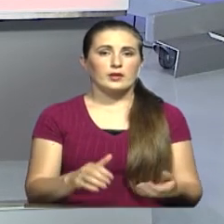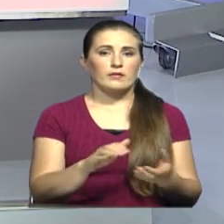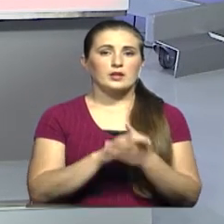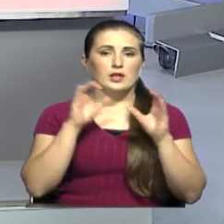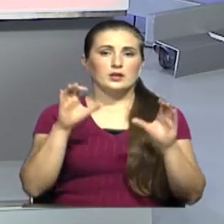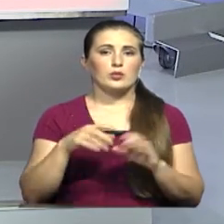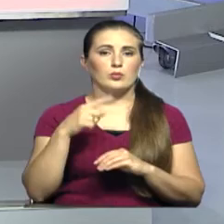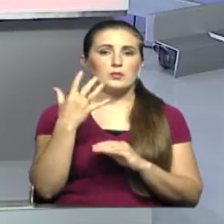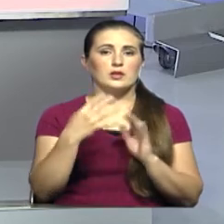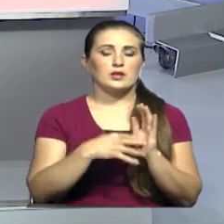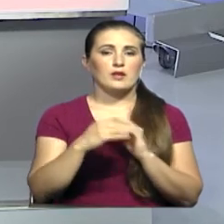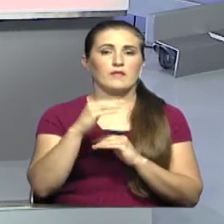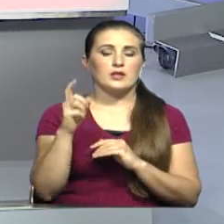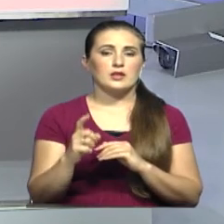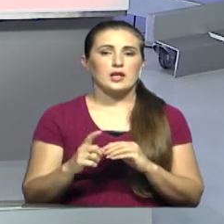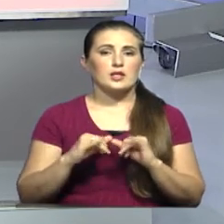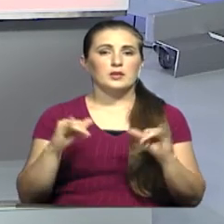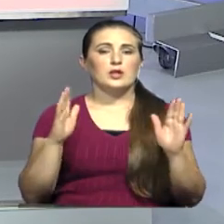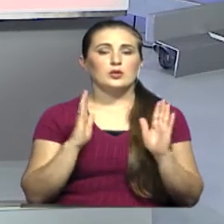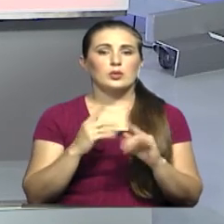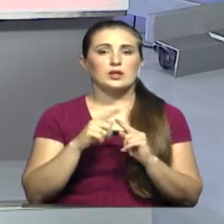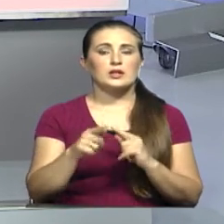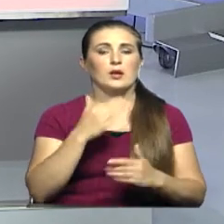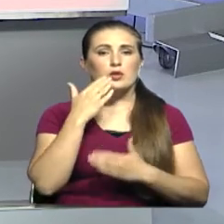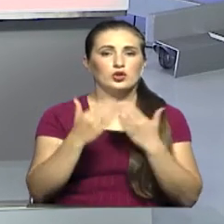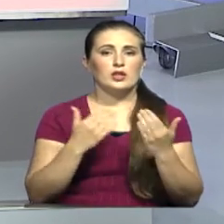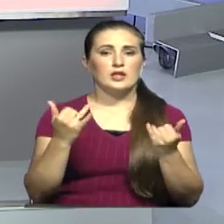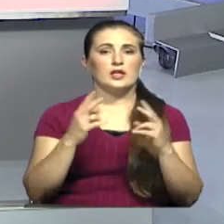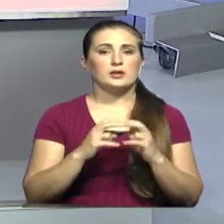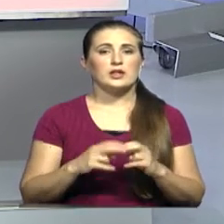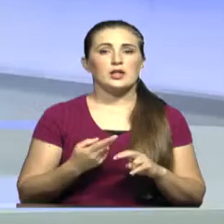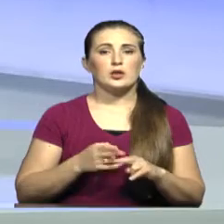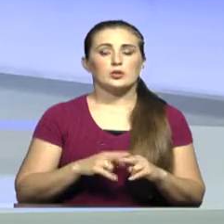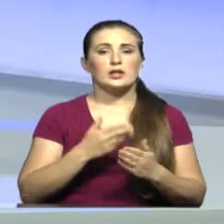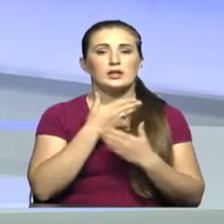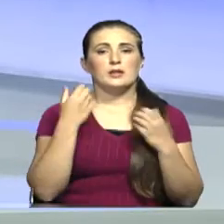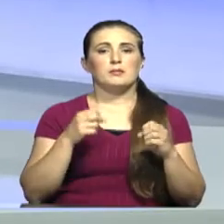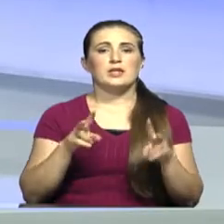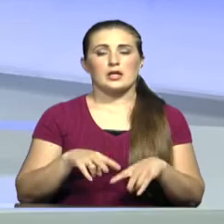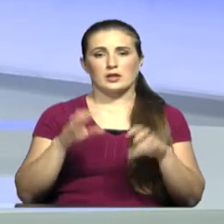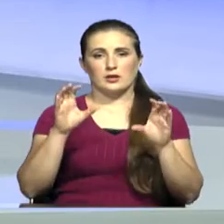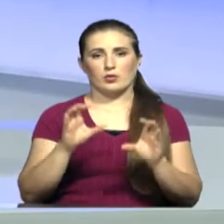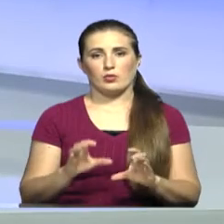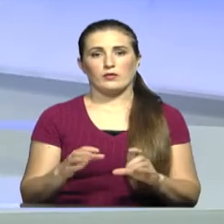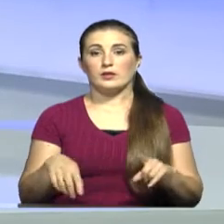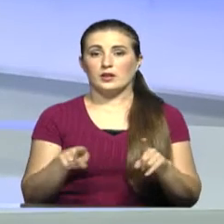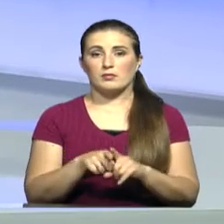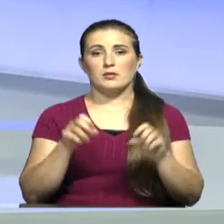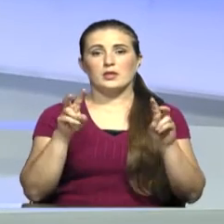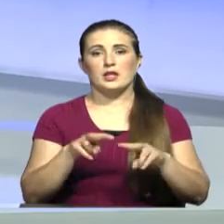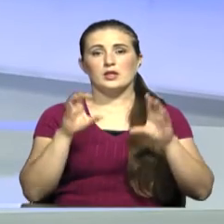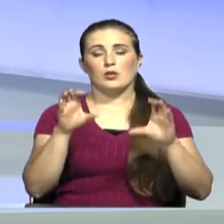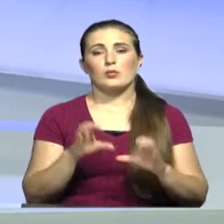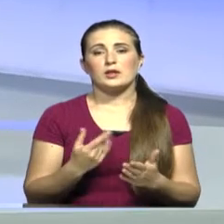номер 59 ФЗ распространяется только на те обращения, для рассмотрения которых нет специальных законов. Такими специальными